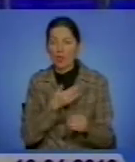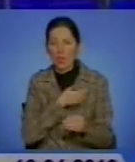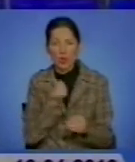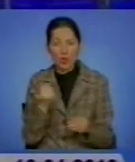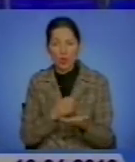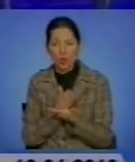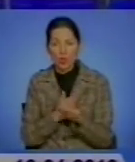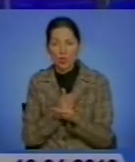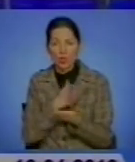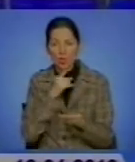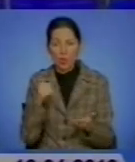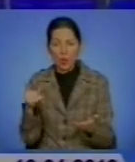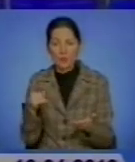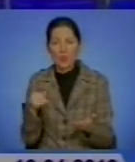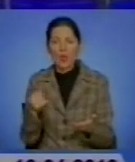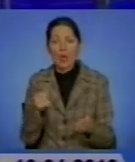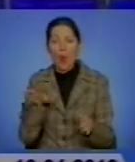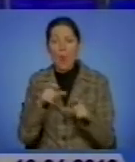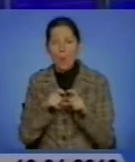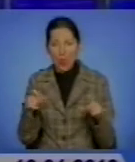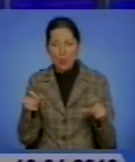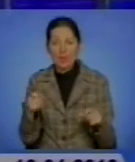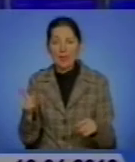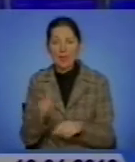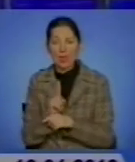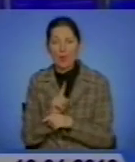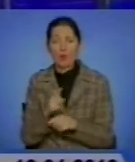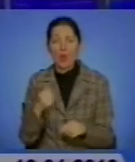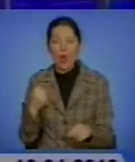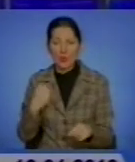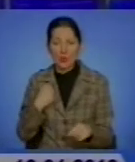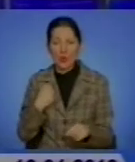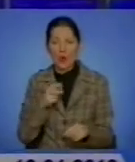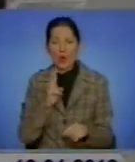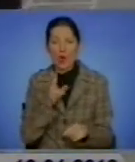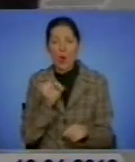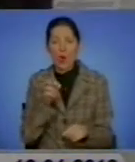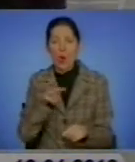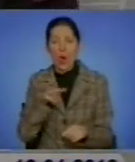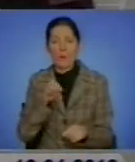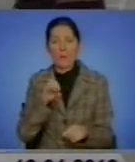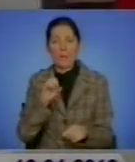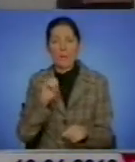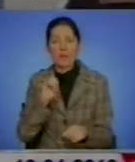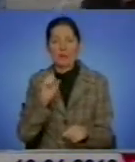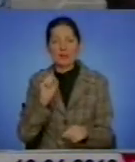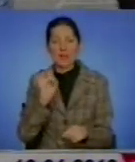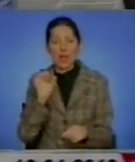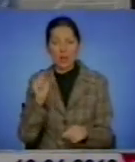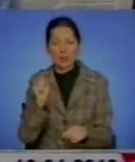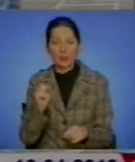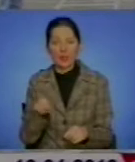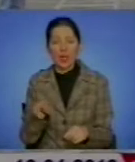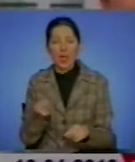збірному пункті Тернопільського обласного військового комісаріату побували наші кореспонденти. Попри реформування української армії,